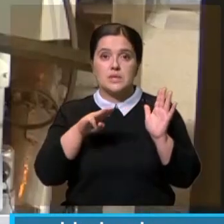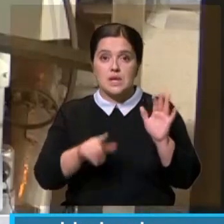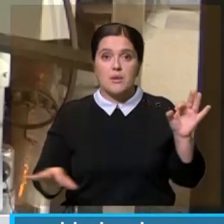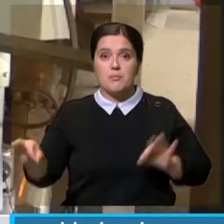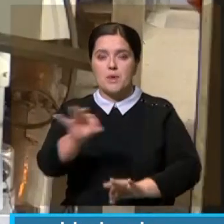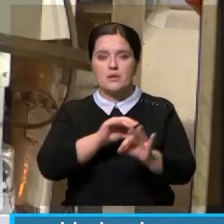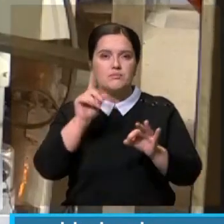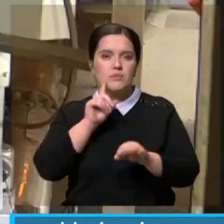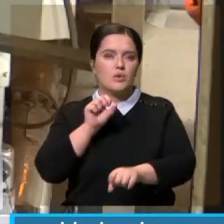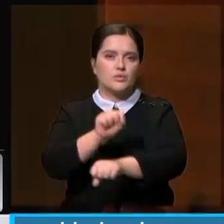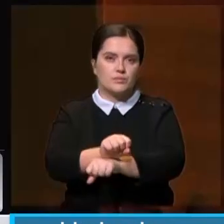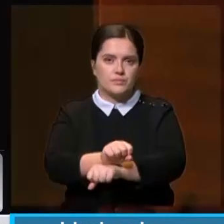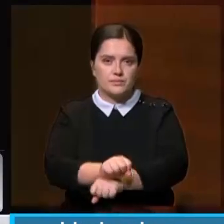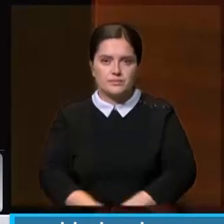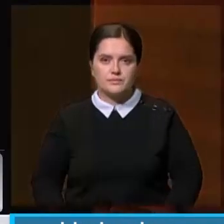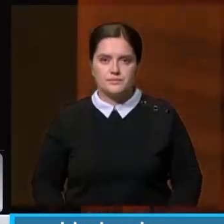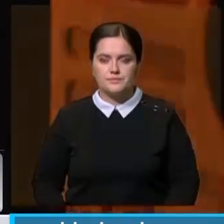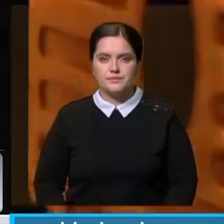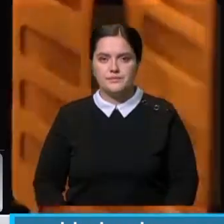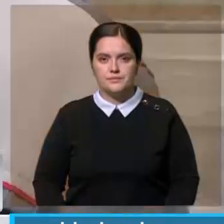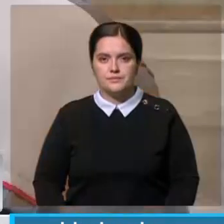миллионов тенге, проект законсервировали.